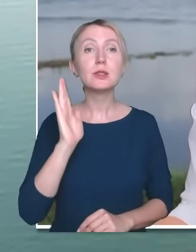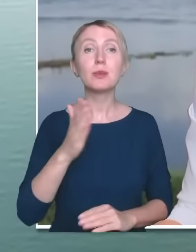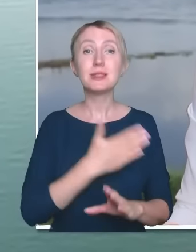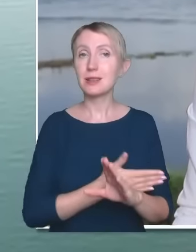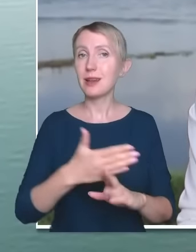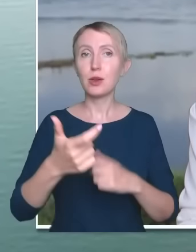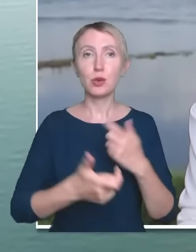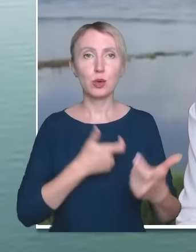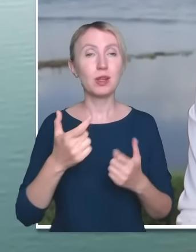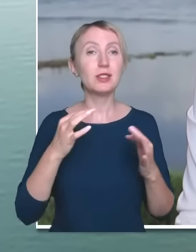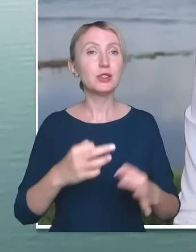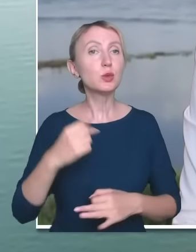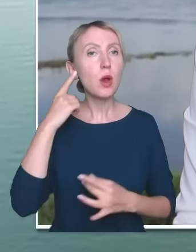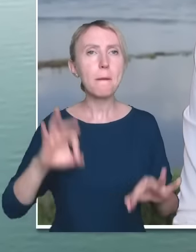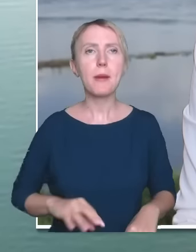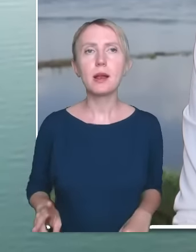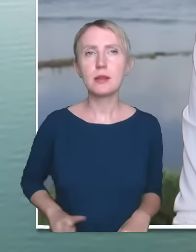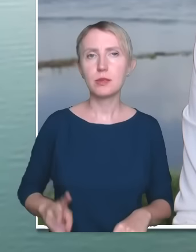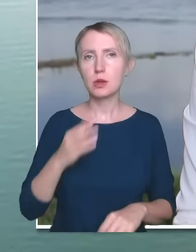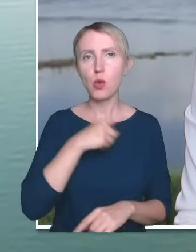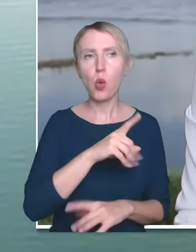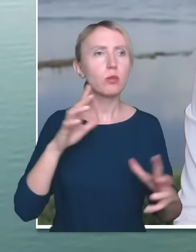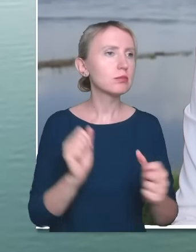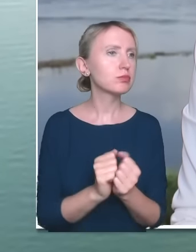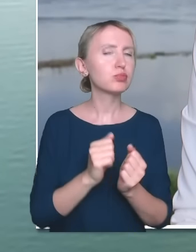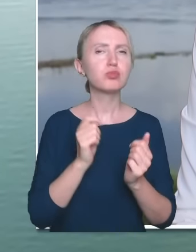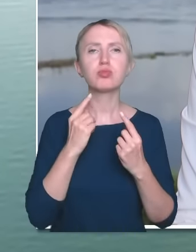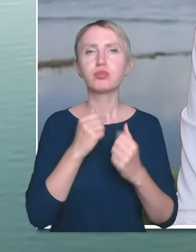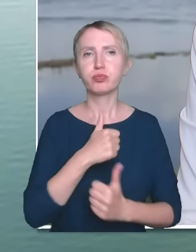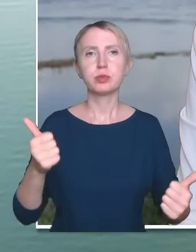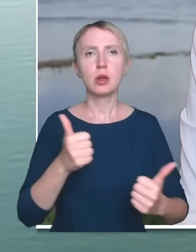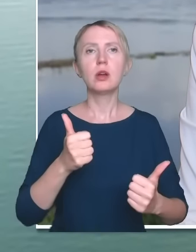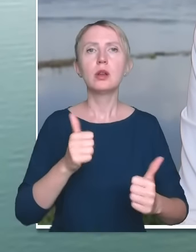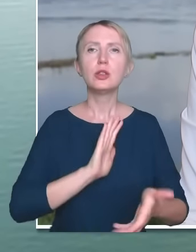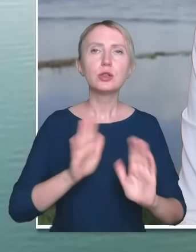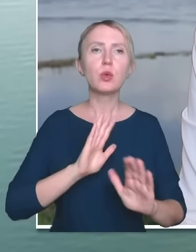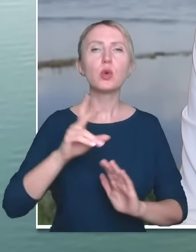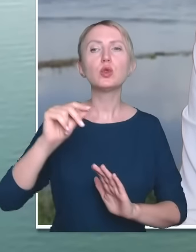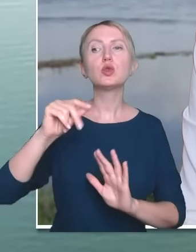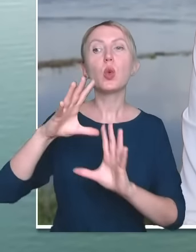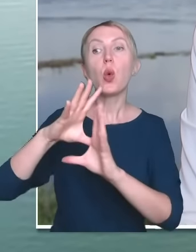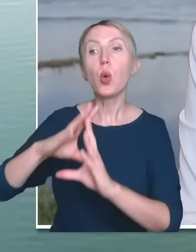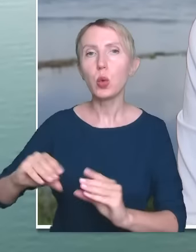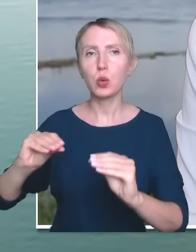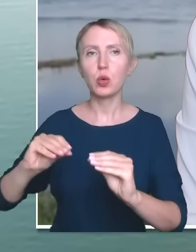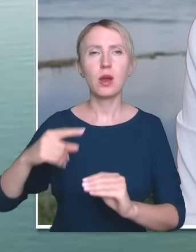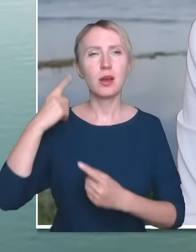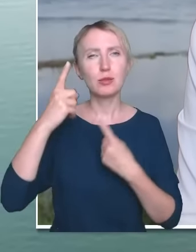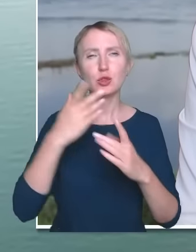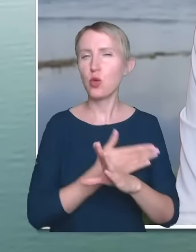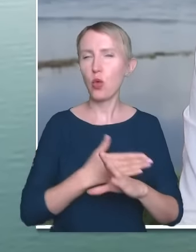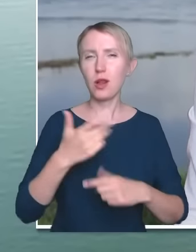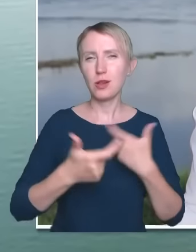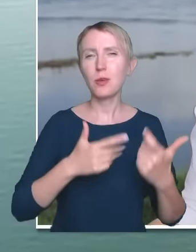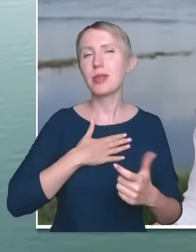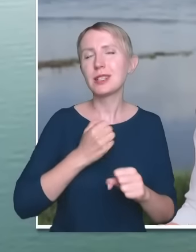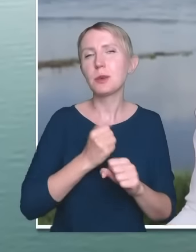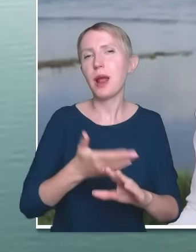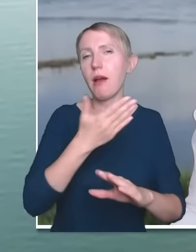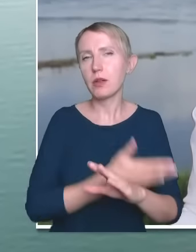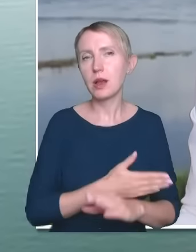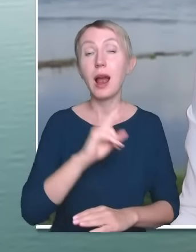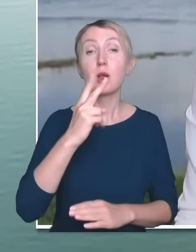Dzisiaj słyszę, że pani minister mówi, że znajdą genialny sposób budowania jakiegoś systemu odsalania. Myślę, że to jest po prostu kontynuacja naszej pracy. Natomiast